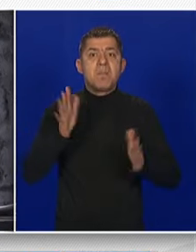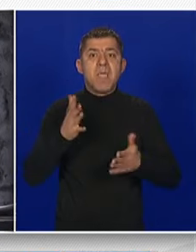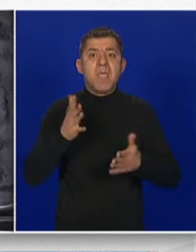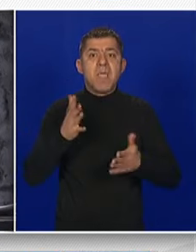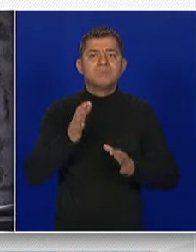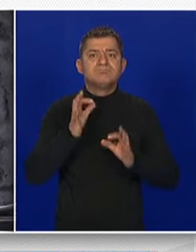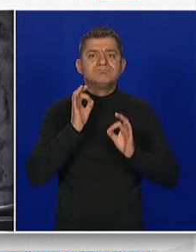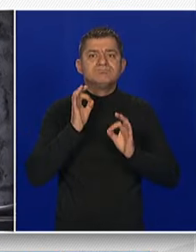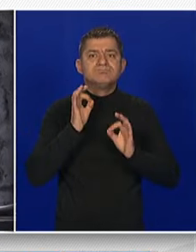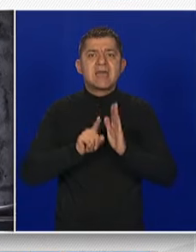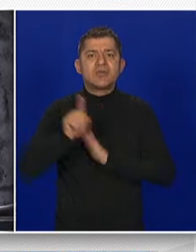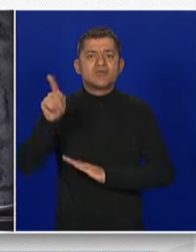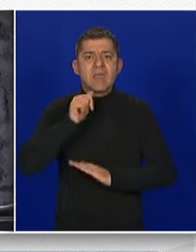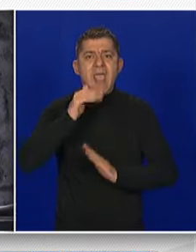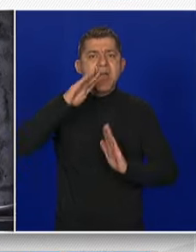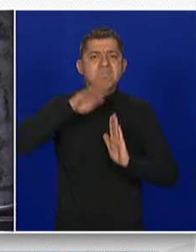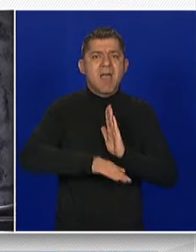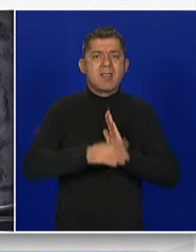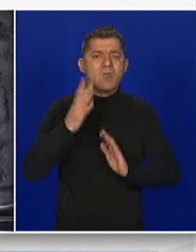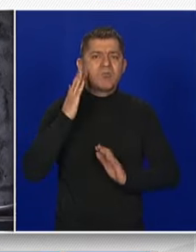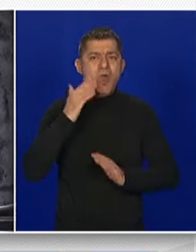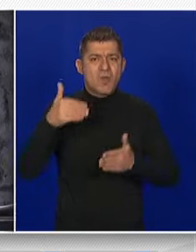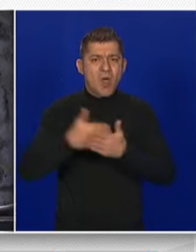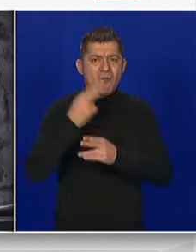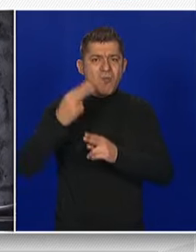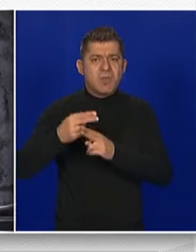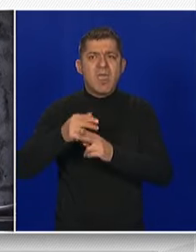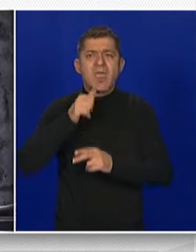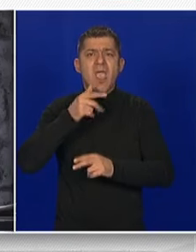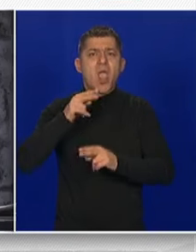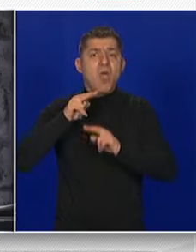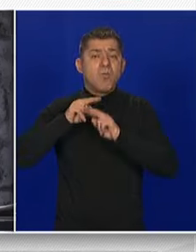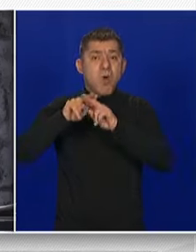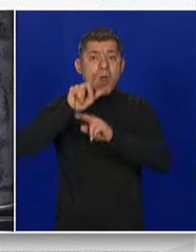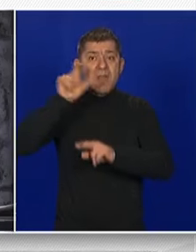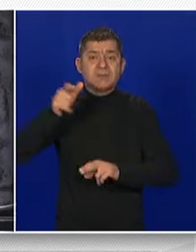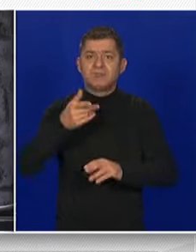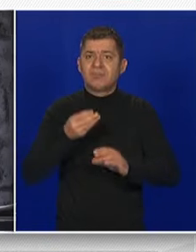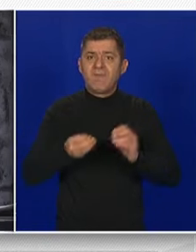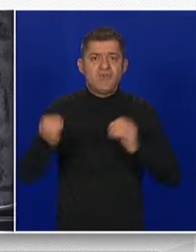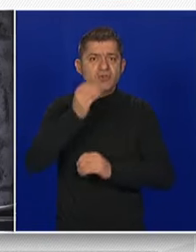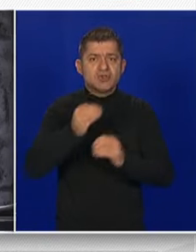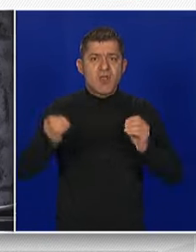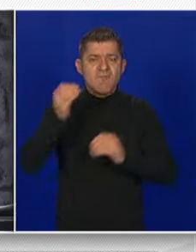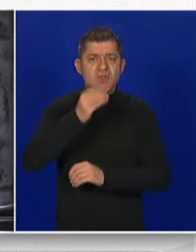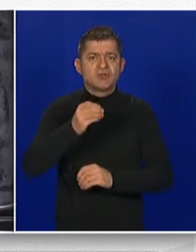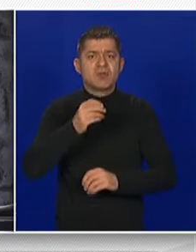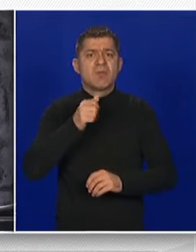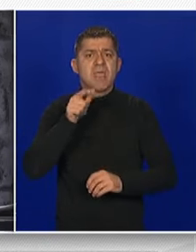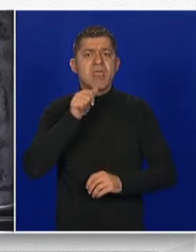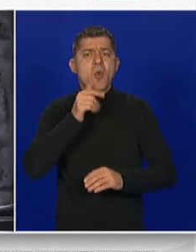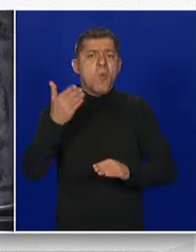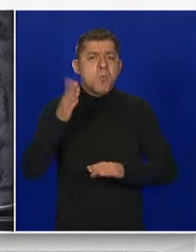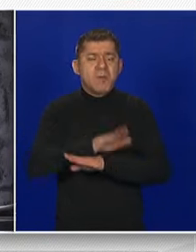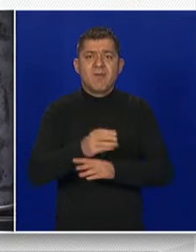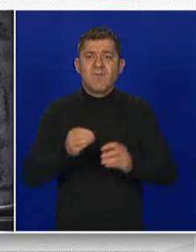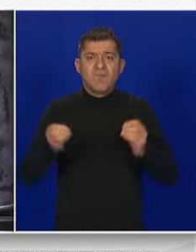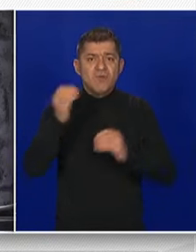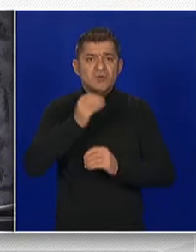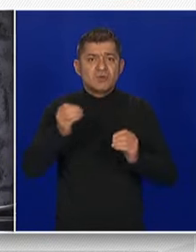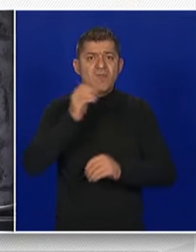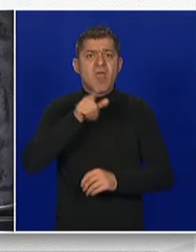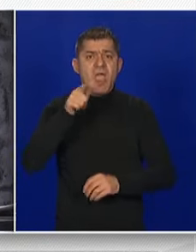ne uspijevaju postići manje brojke, niti novo oboljelih, niti hospitaliziranih, niti umrlih. Ja ću